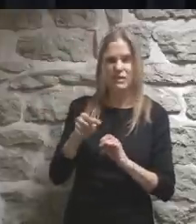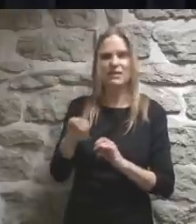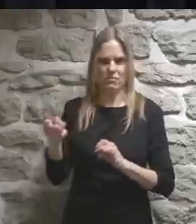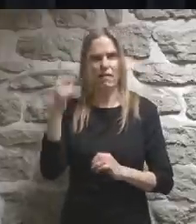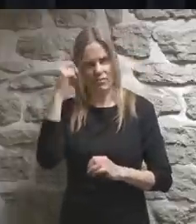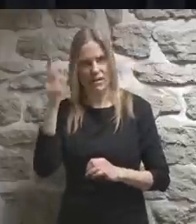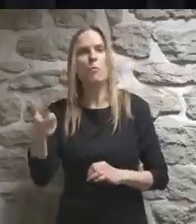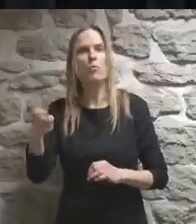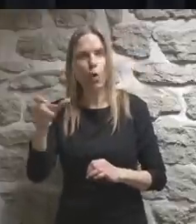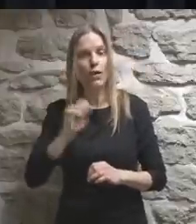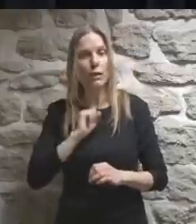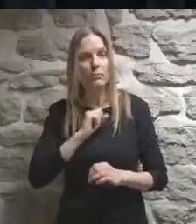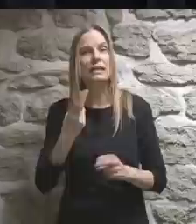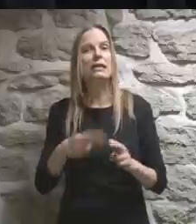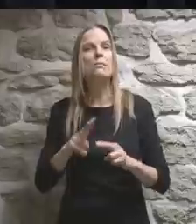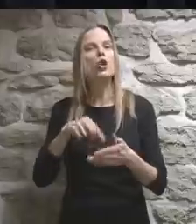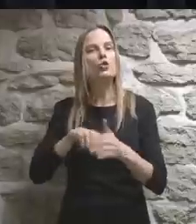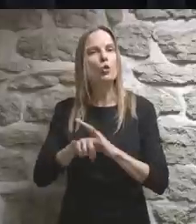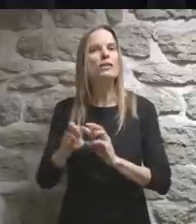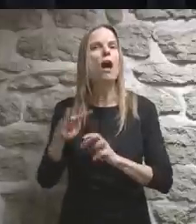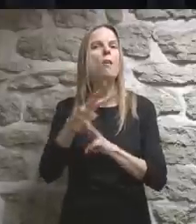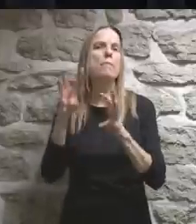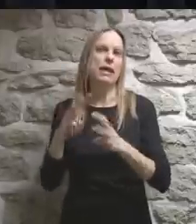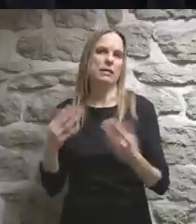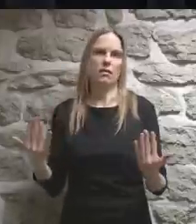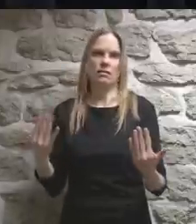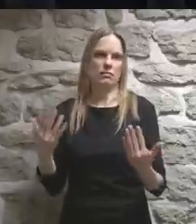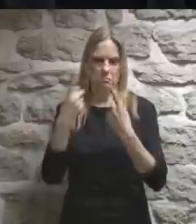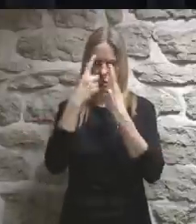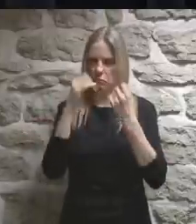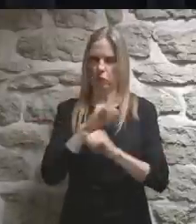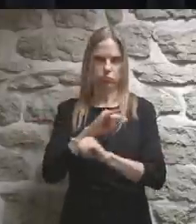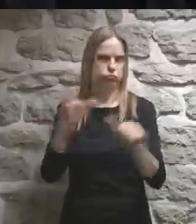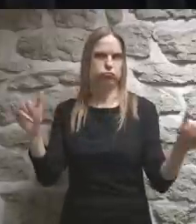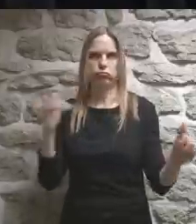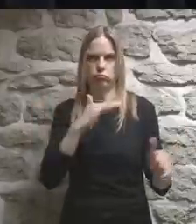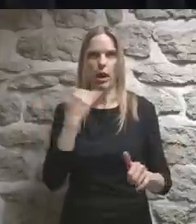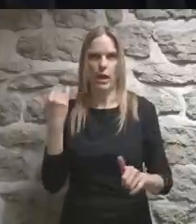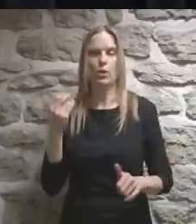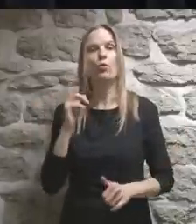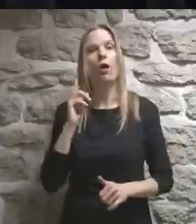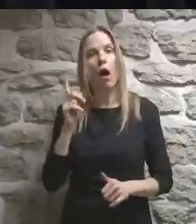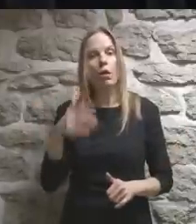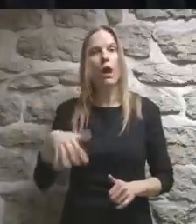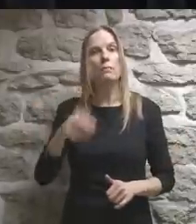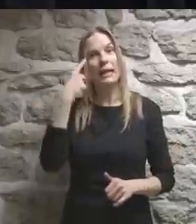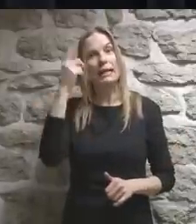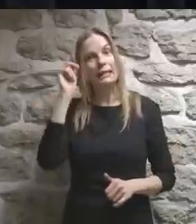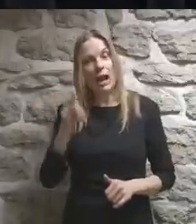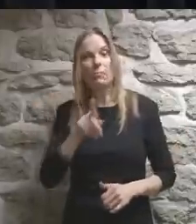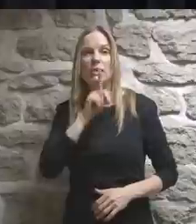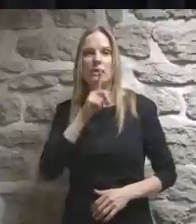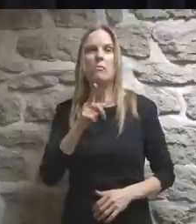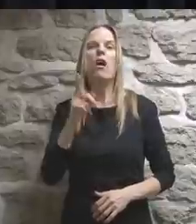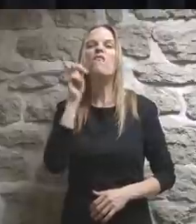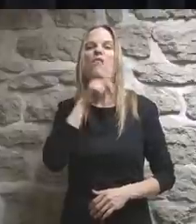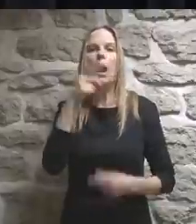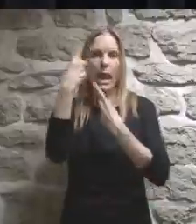et sotsiaalmeedias väga palju selle kohta infot levib, aga nagu me teame, levib ka palju